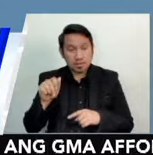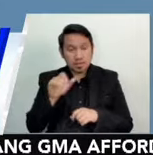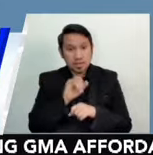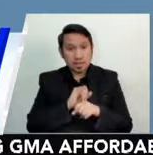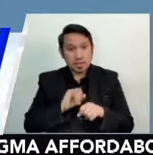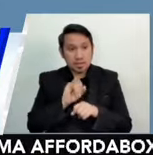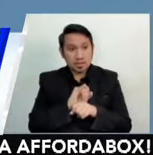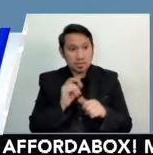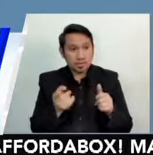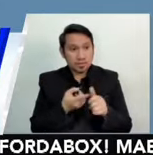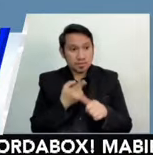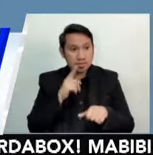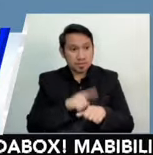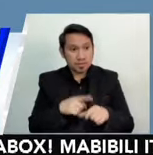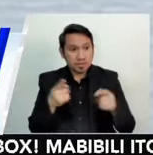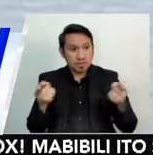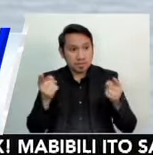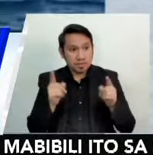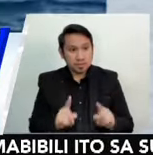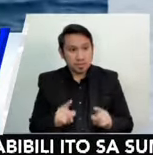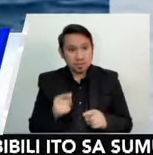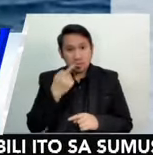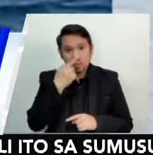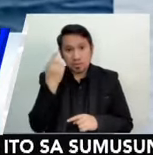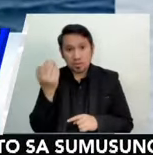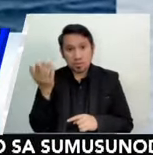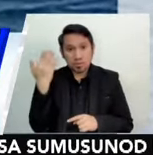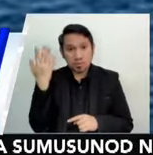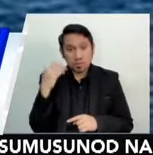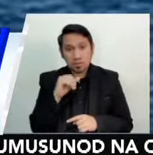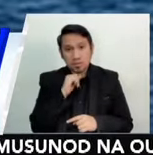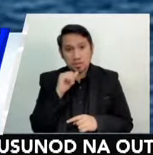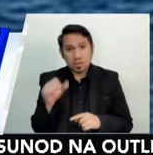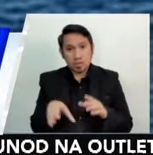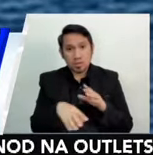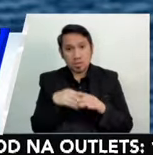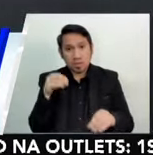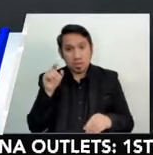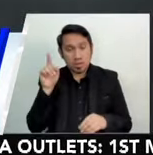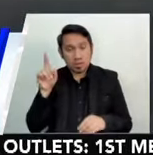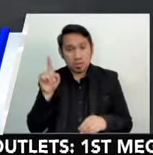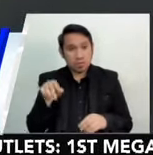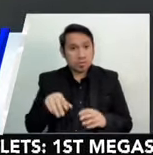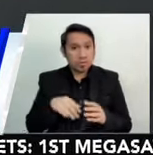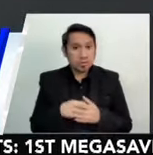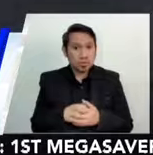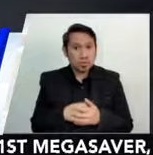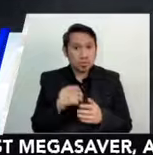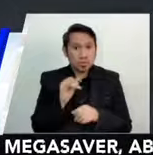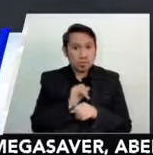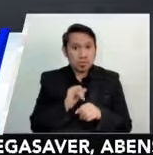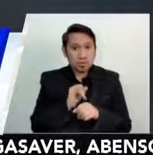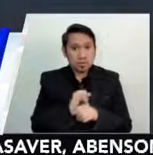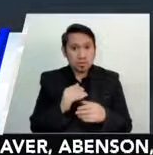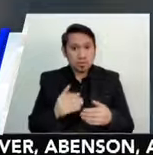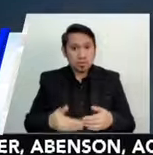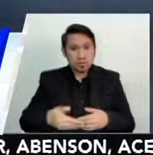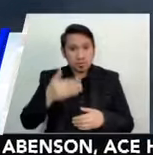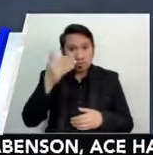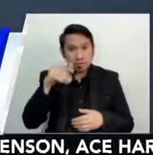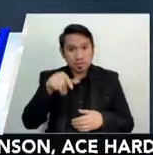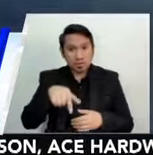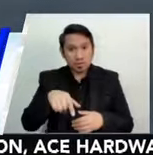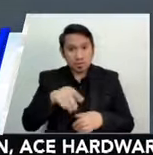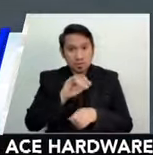nangyari. Dati raw halos hindi umaalis ang Chinese vessels sa may kanlurang bahagi ng isla na nakaharap sa kanilang artificial island sa